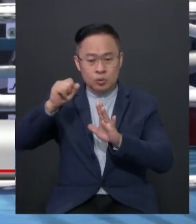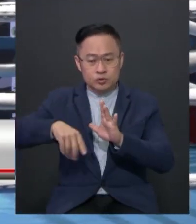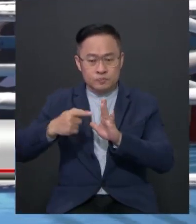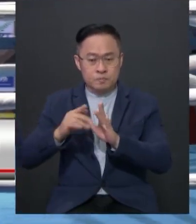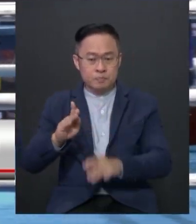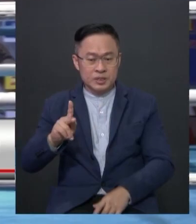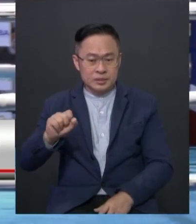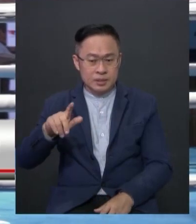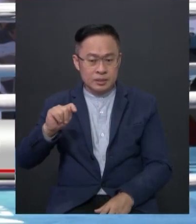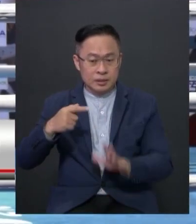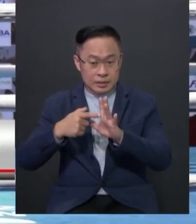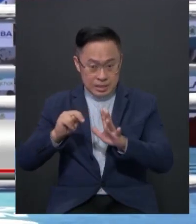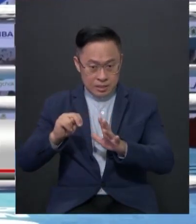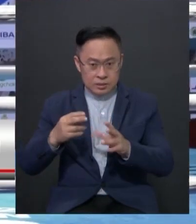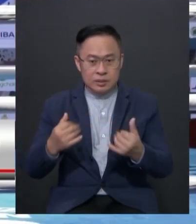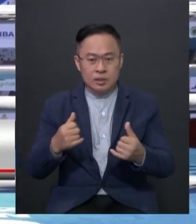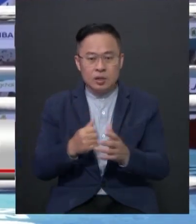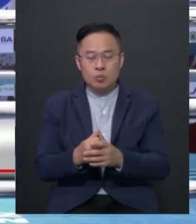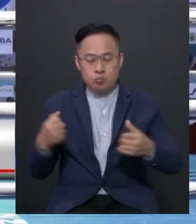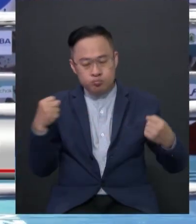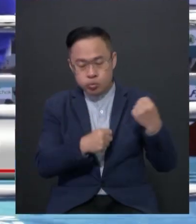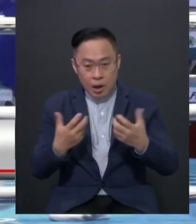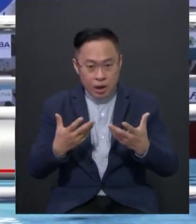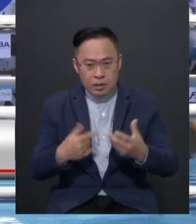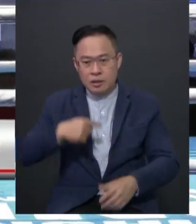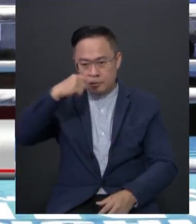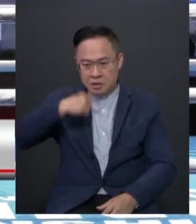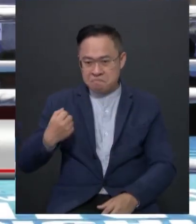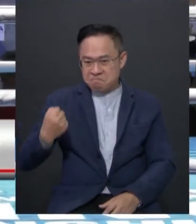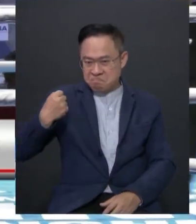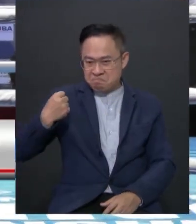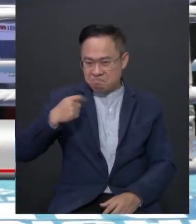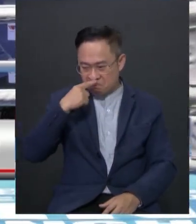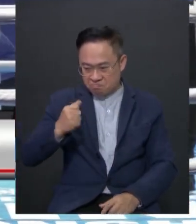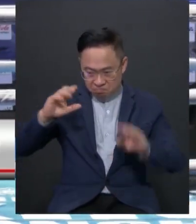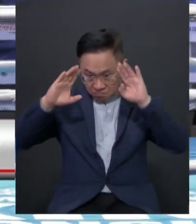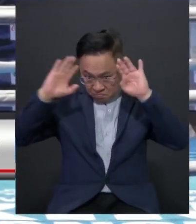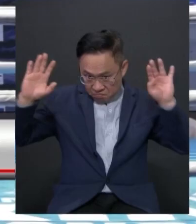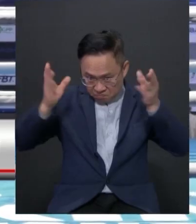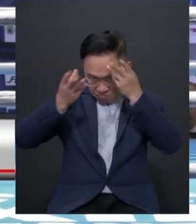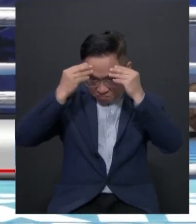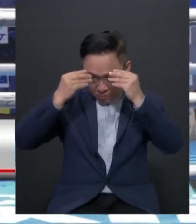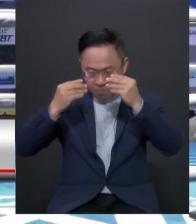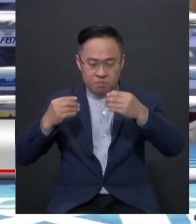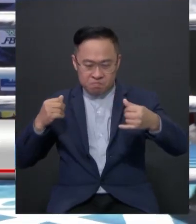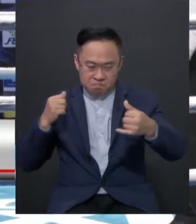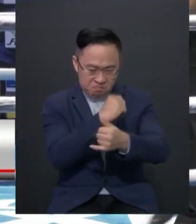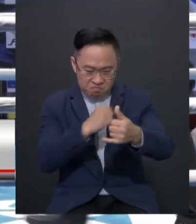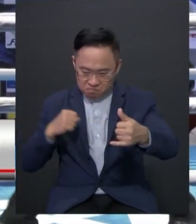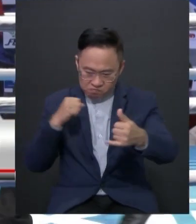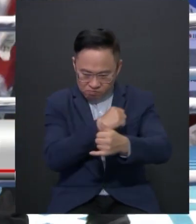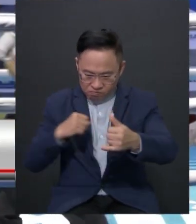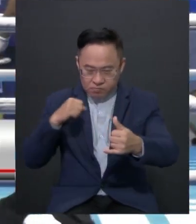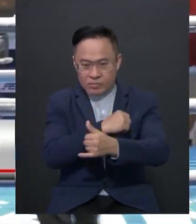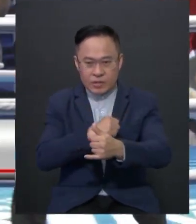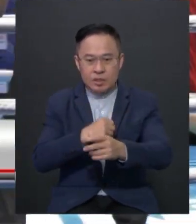ซิดาทาริโกวาค่ะซึ่งคู่นี้นี่พรทิพย์นี่แข็งแกร่งและประสบการณ์เหนือกว่าเยอะเดินหน้าออกหมัดครบ3